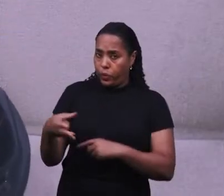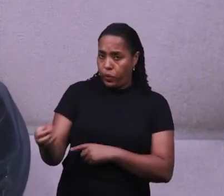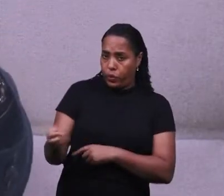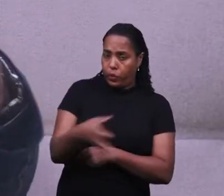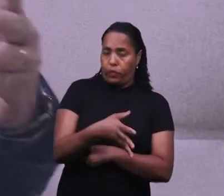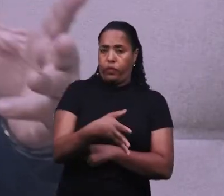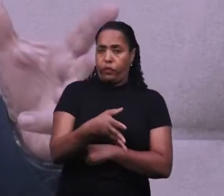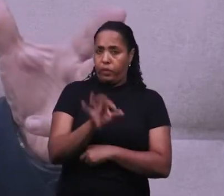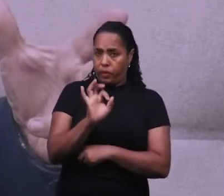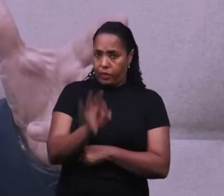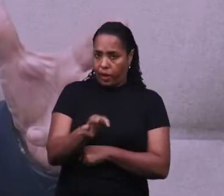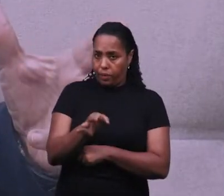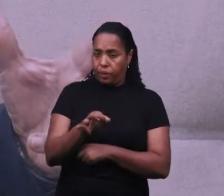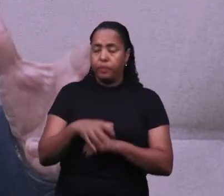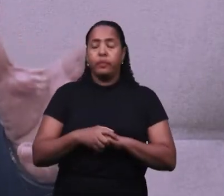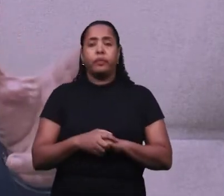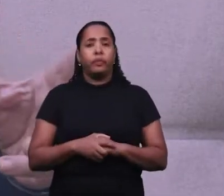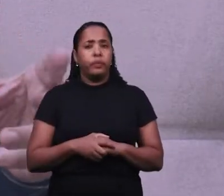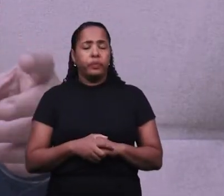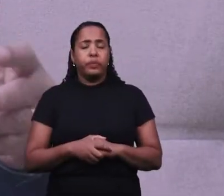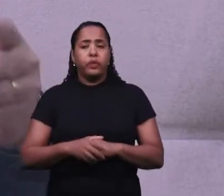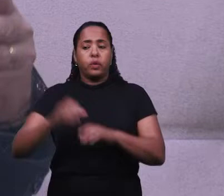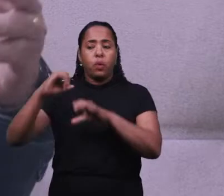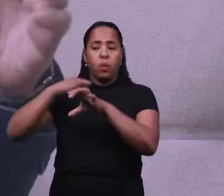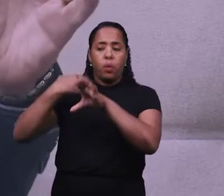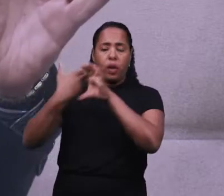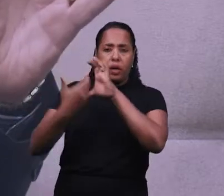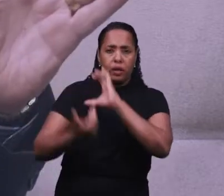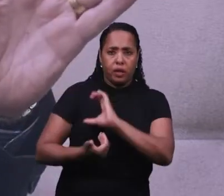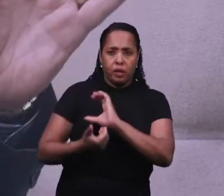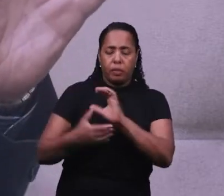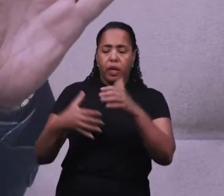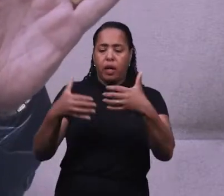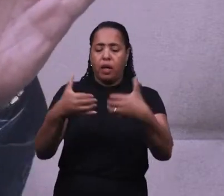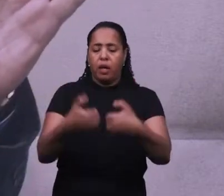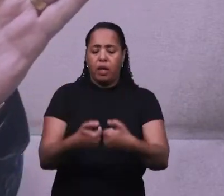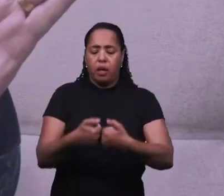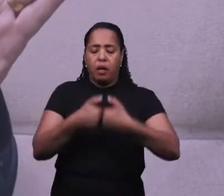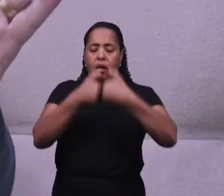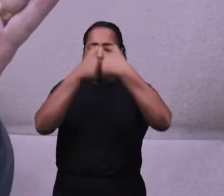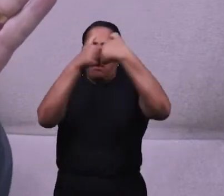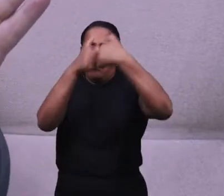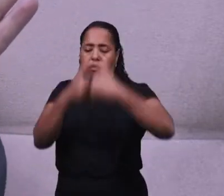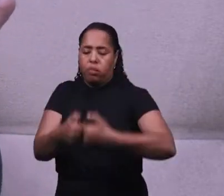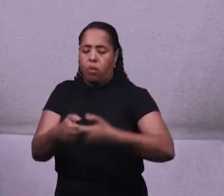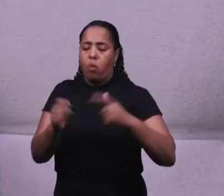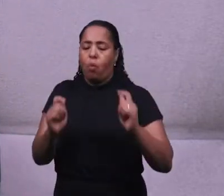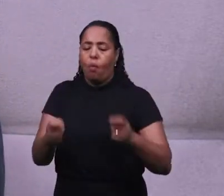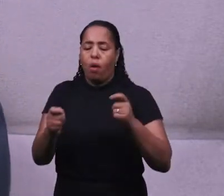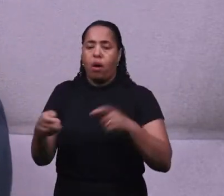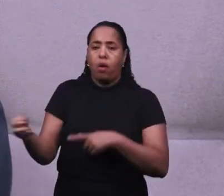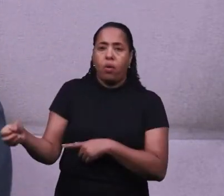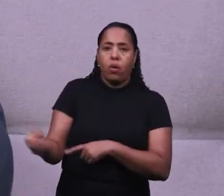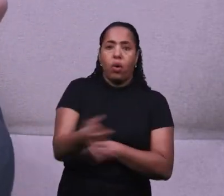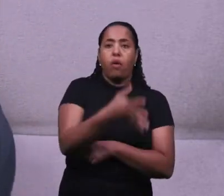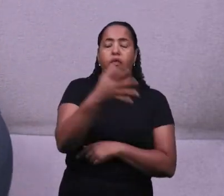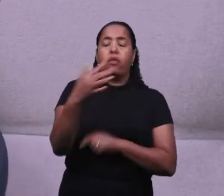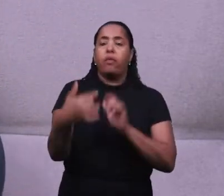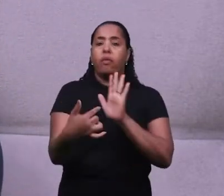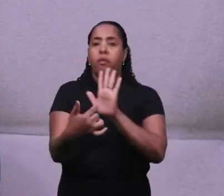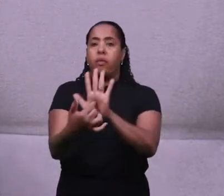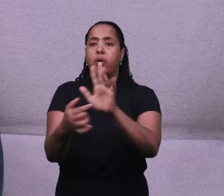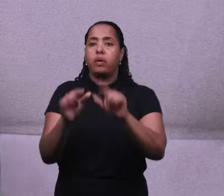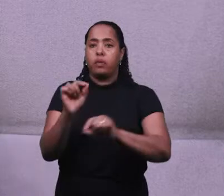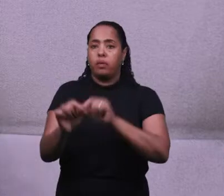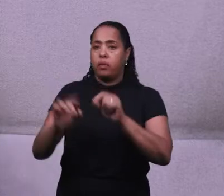c'est tout nouveau, n'est-ce pas? Donc, cet aspect, on a mis l'arche de Dieu dans un char nouveau,